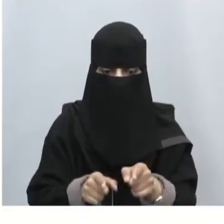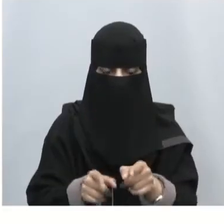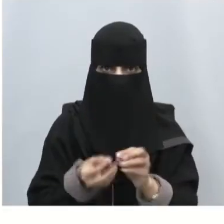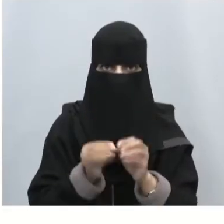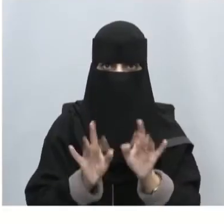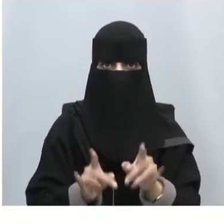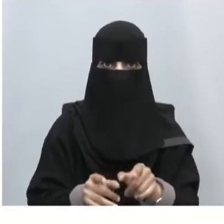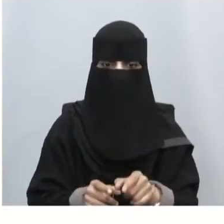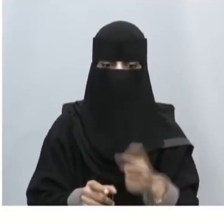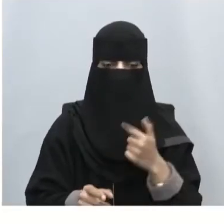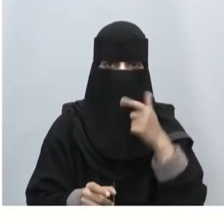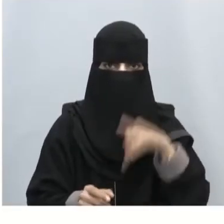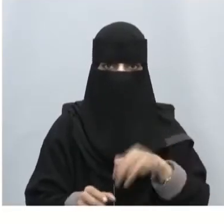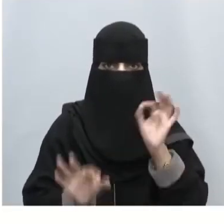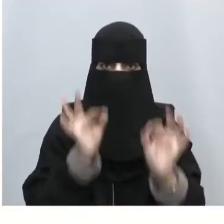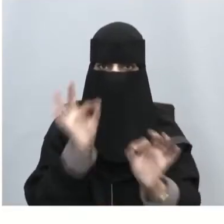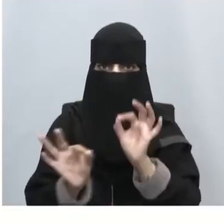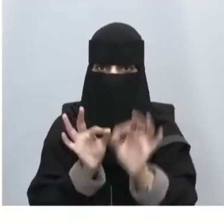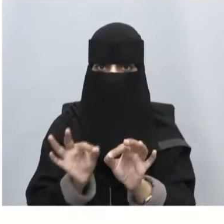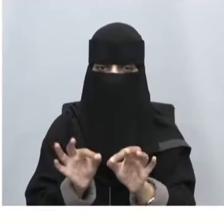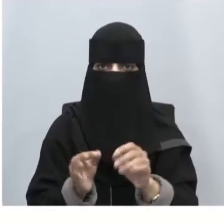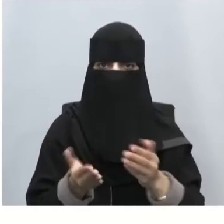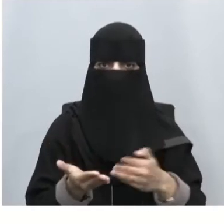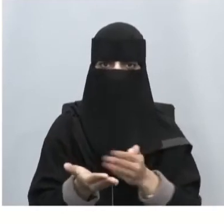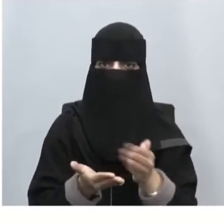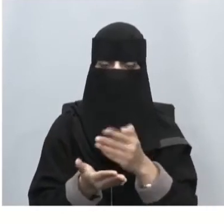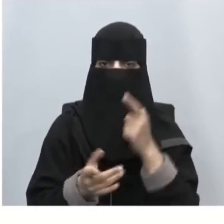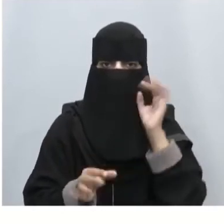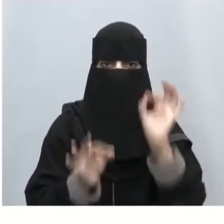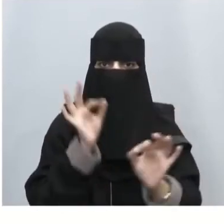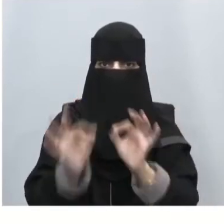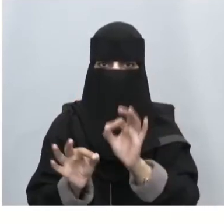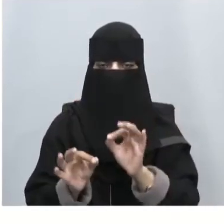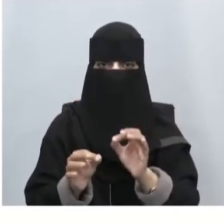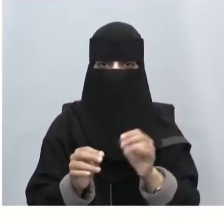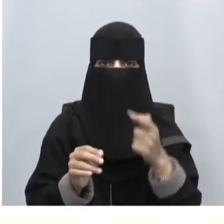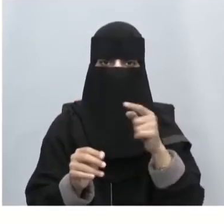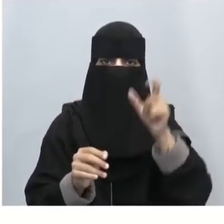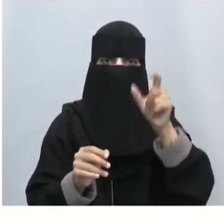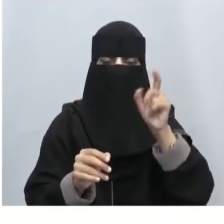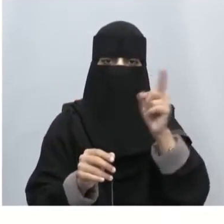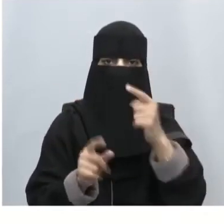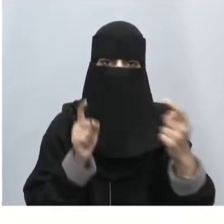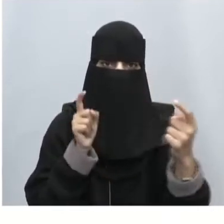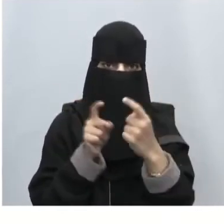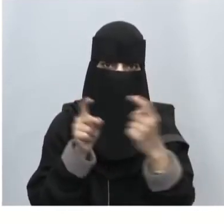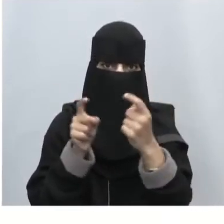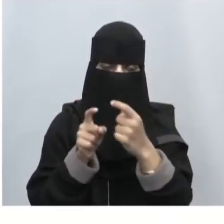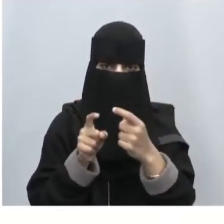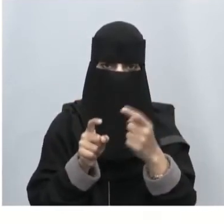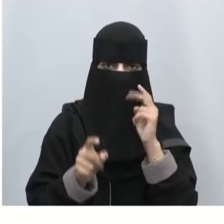على الشاشه نريد ان نحدد على هذه الخارطه ابرز الاعداء الذين كانوا يتربصون